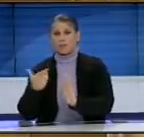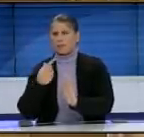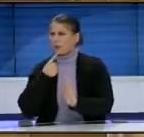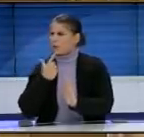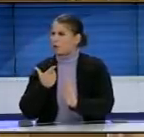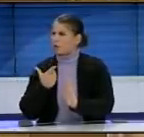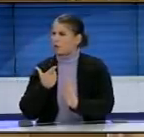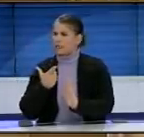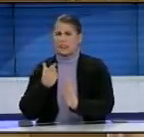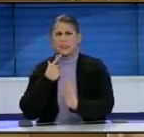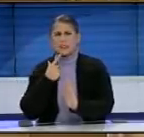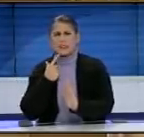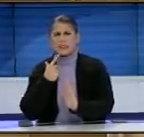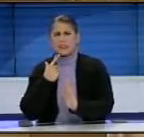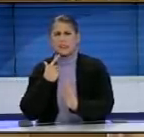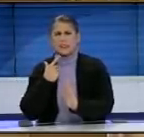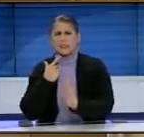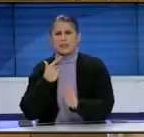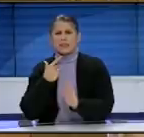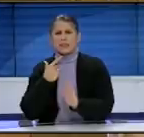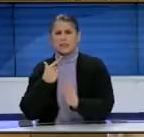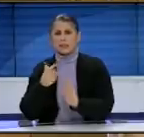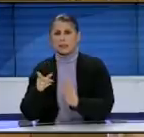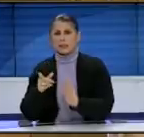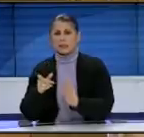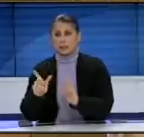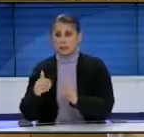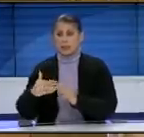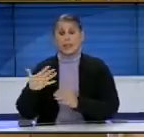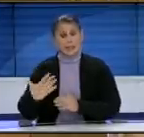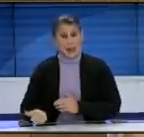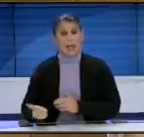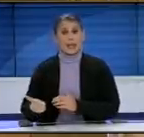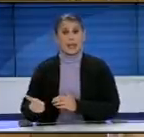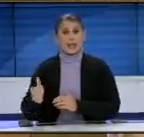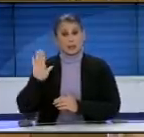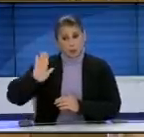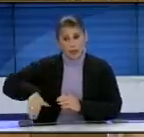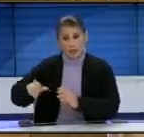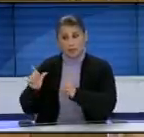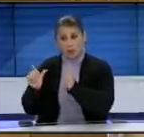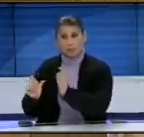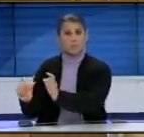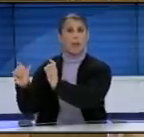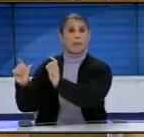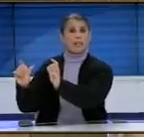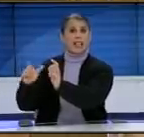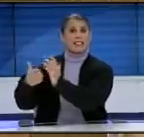το είπατε, το φυλάκιο, το προκεχωρημένο φυλάκιο της Δύσης απέναντι στην Ανατολή?